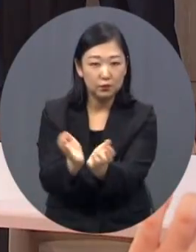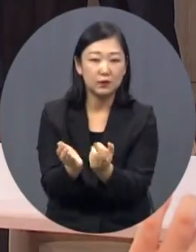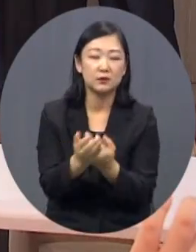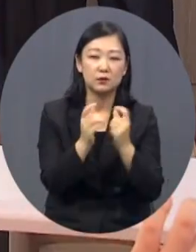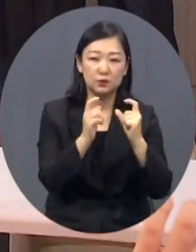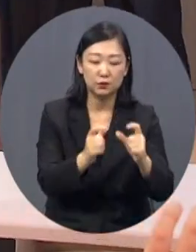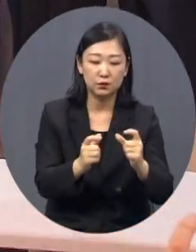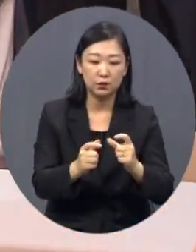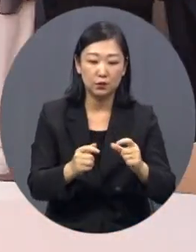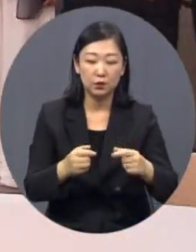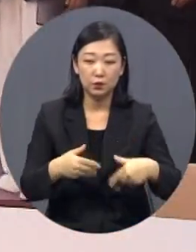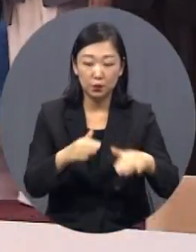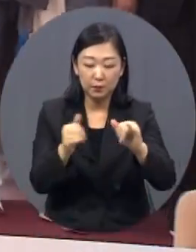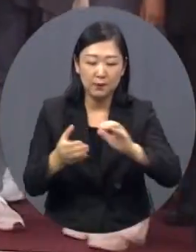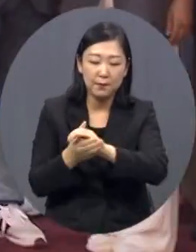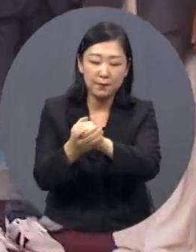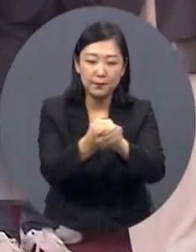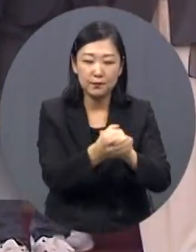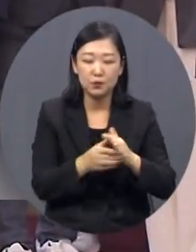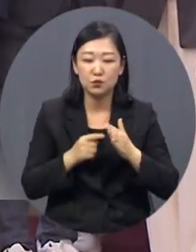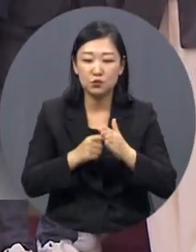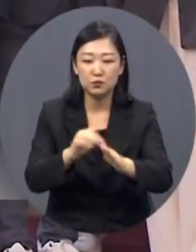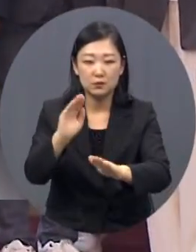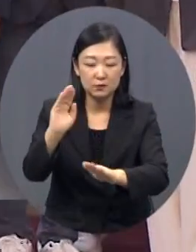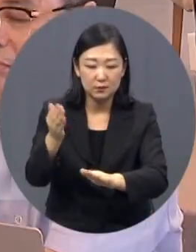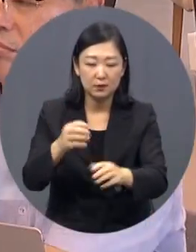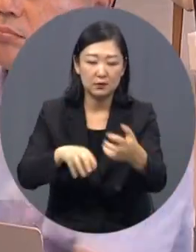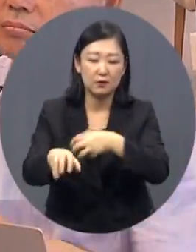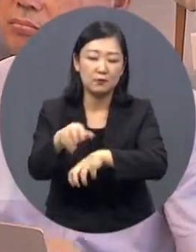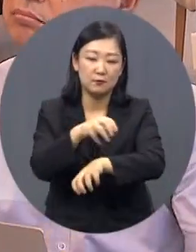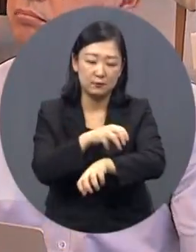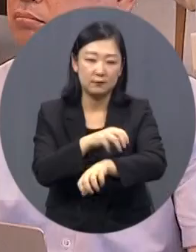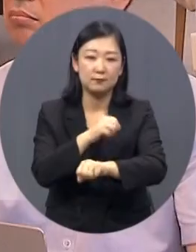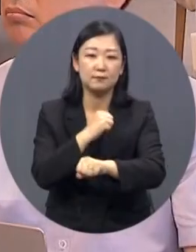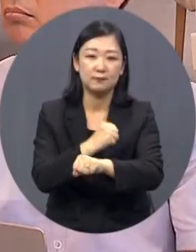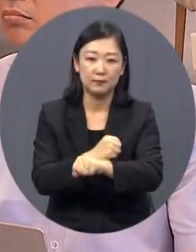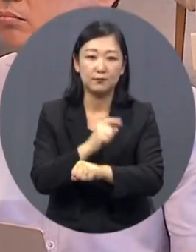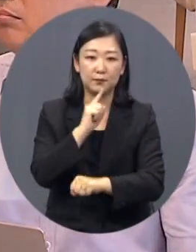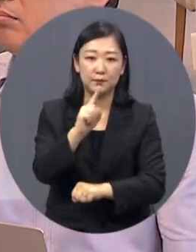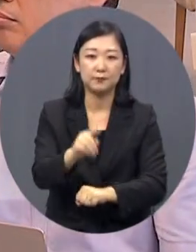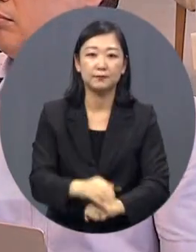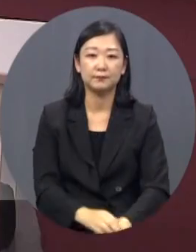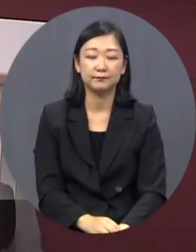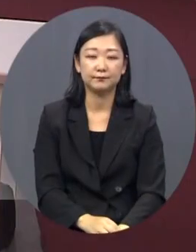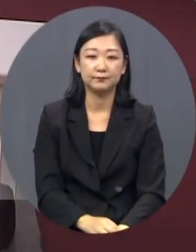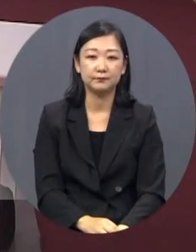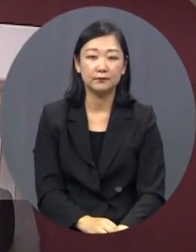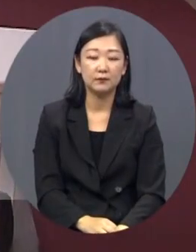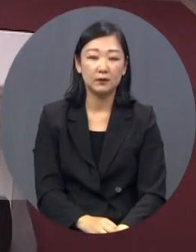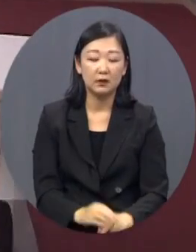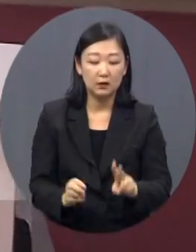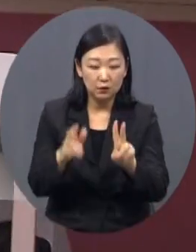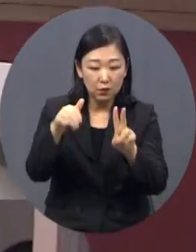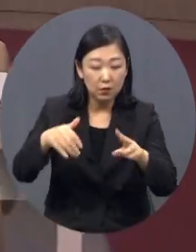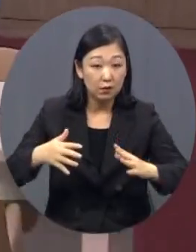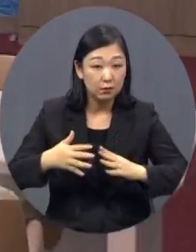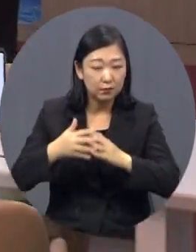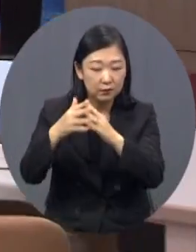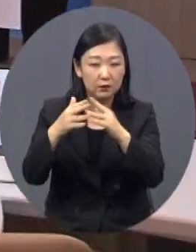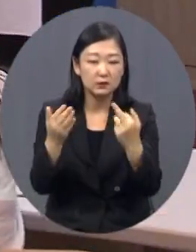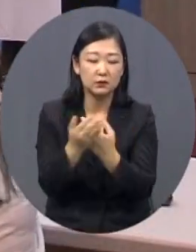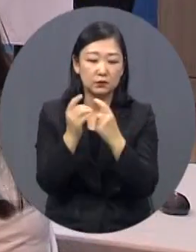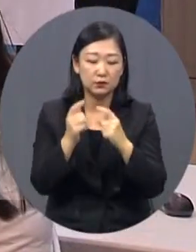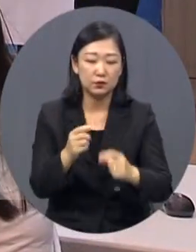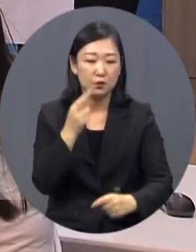제주도는 도민 화합 속에 추진되도록 적극적으로 나서라고 요구했습니다. 제주민의총은 제2공항 건설은